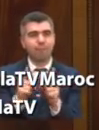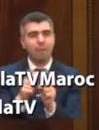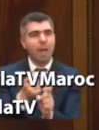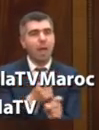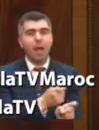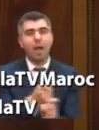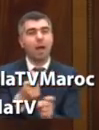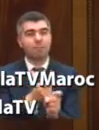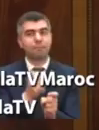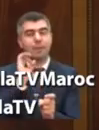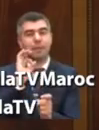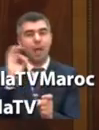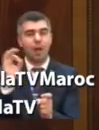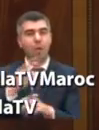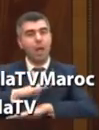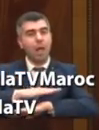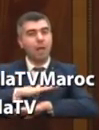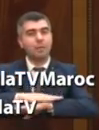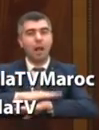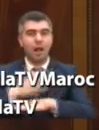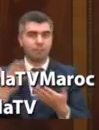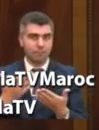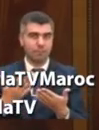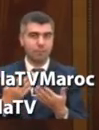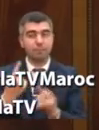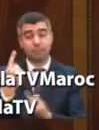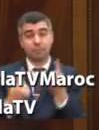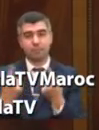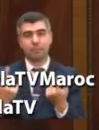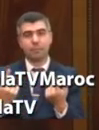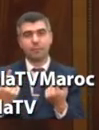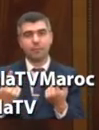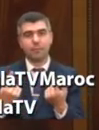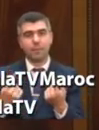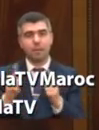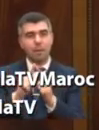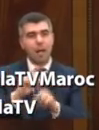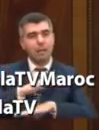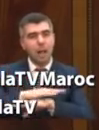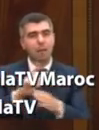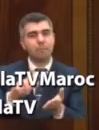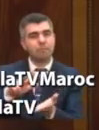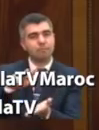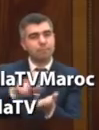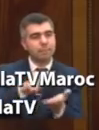يفترض أن تحترم في حقهم على الأقل المواثيق والقوانين